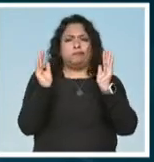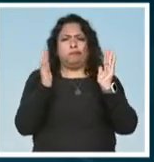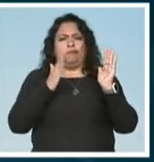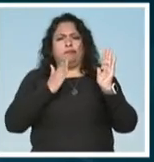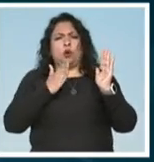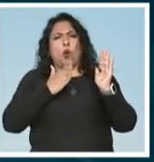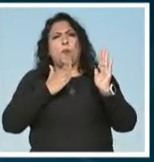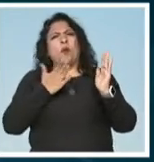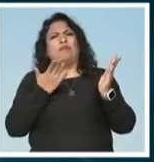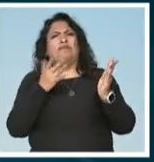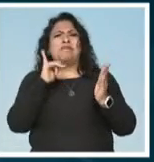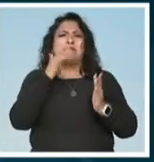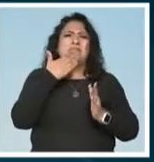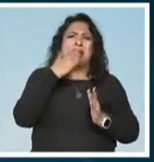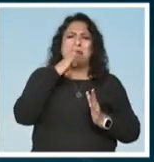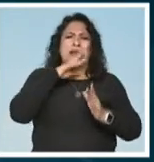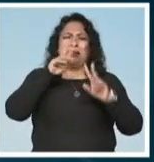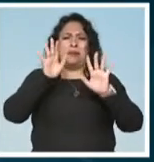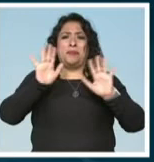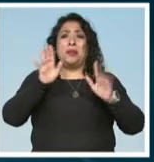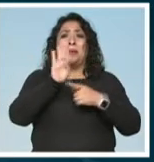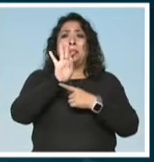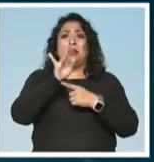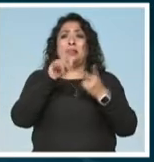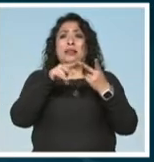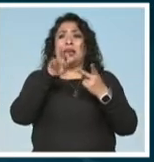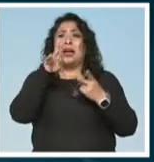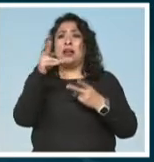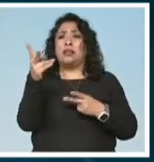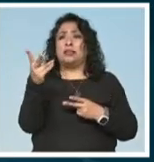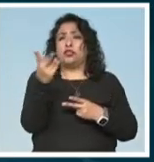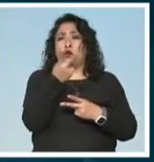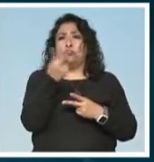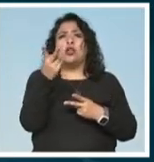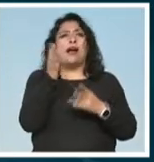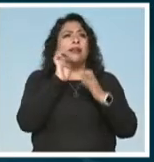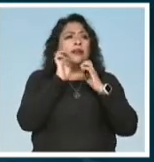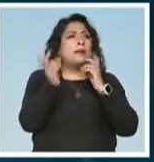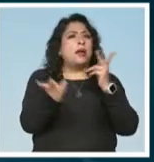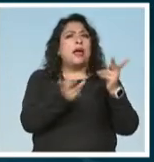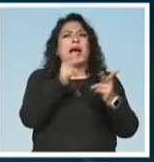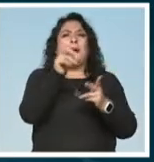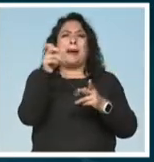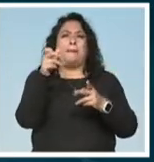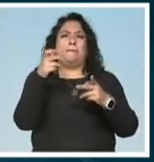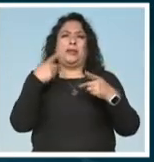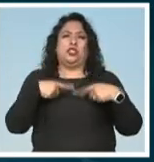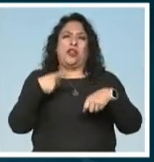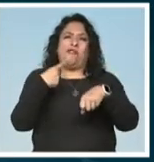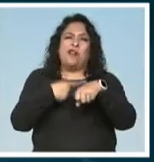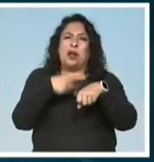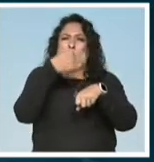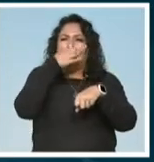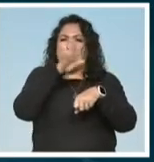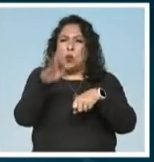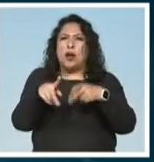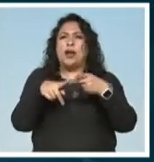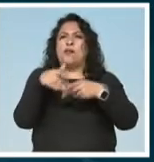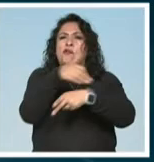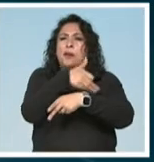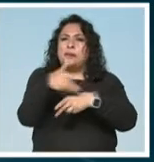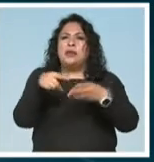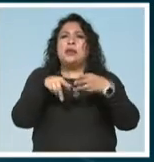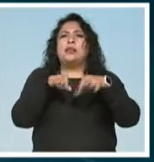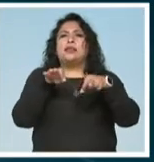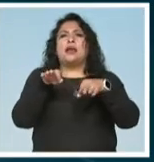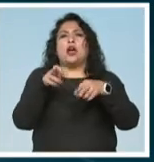sobre el tema, Brigitte Benator y Karin Bayer se dedicaron a hacer entrevistas a pacientes terminales, familiares y trabajadores de la